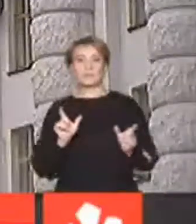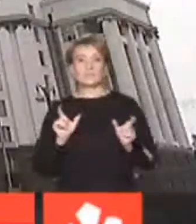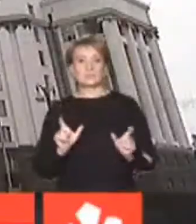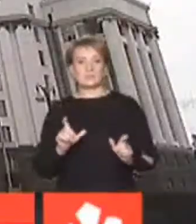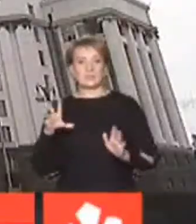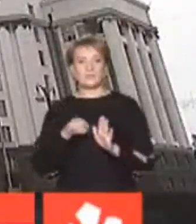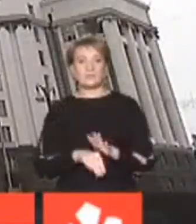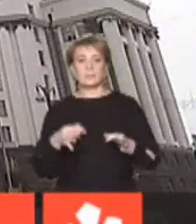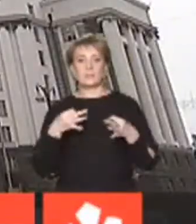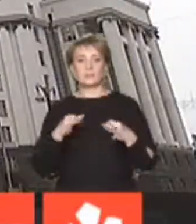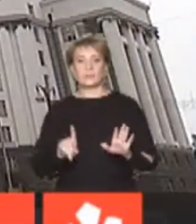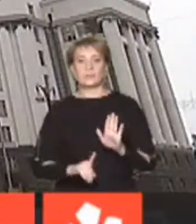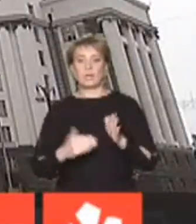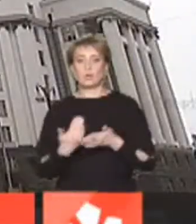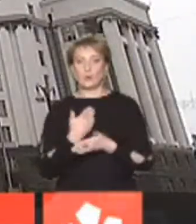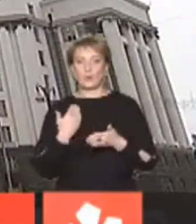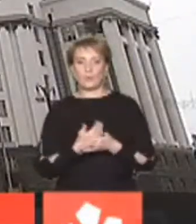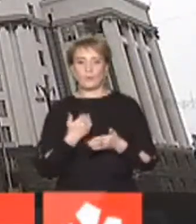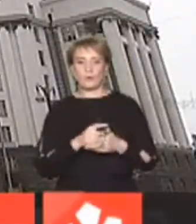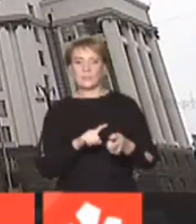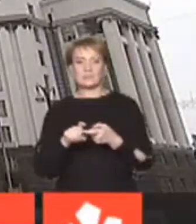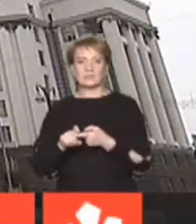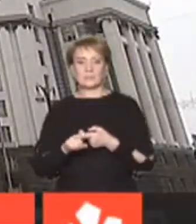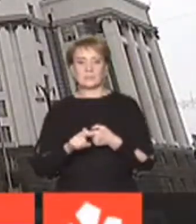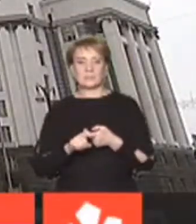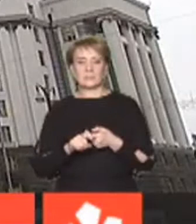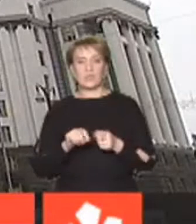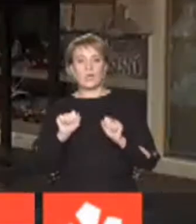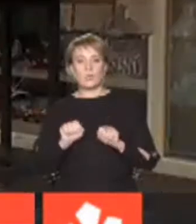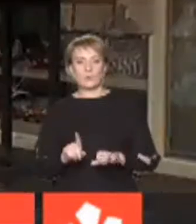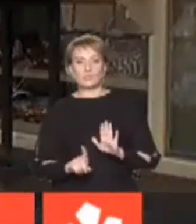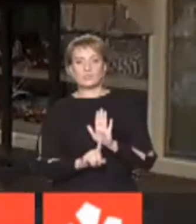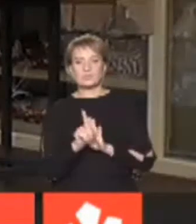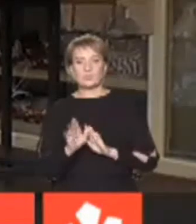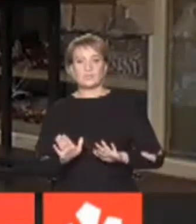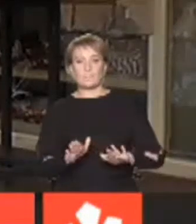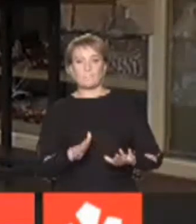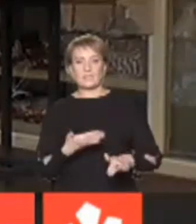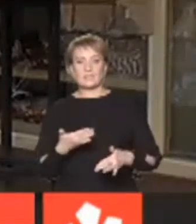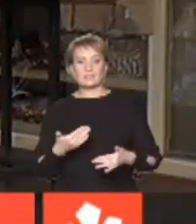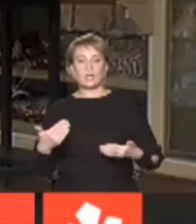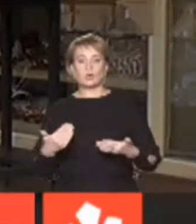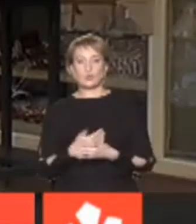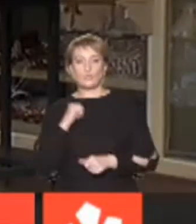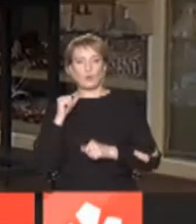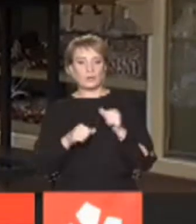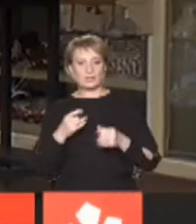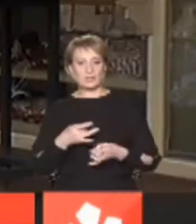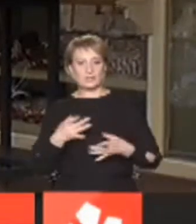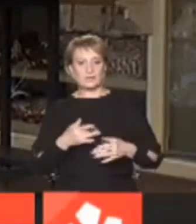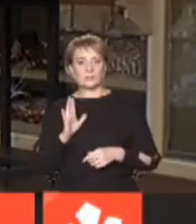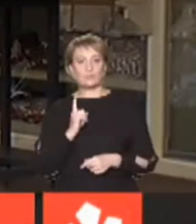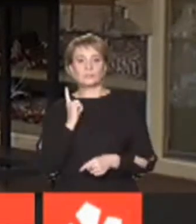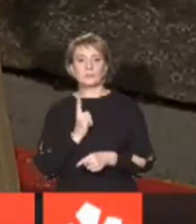не допустити нової хвилі захворюваності, яка може наступити після новорічних свят. На період посиленого карантину будуть